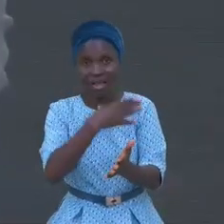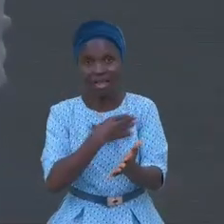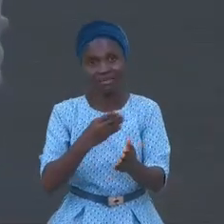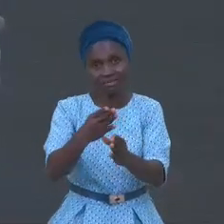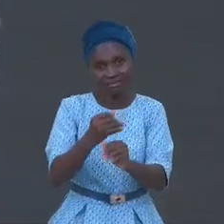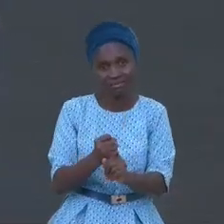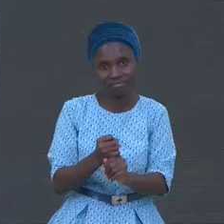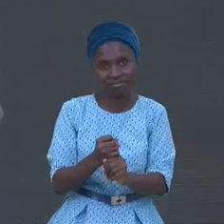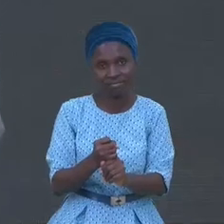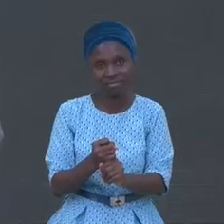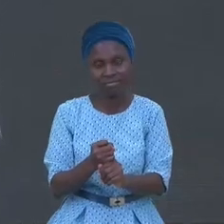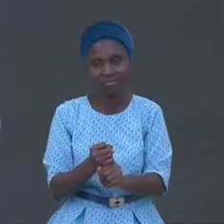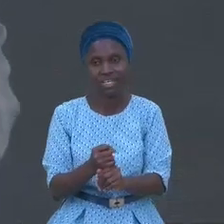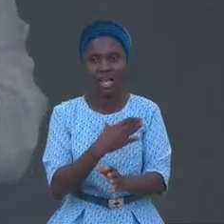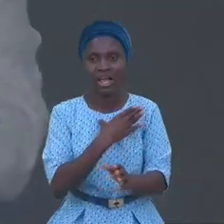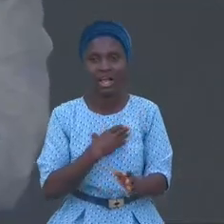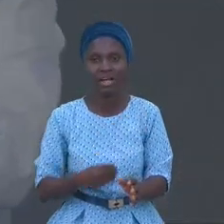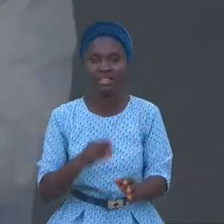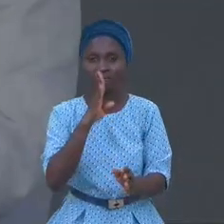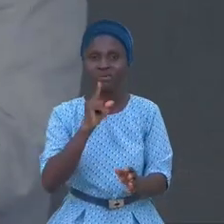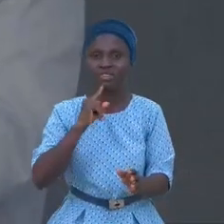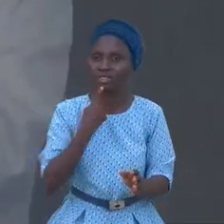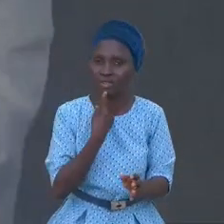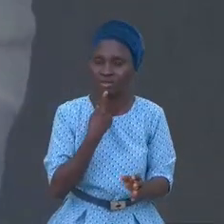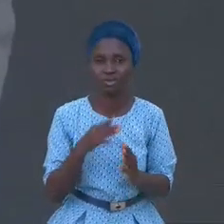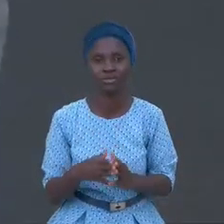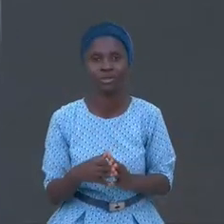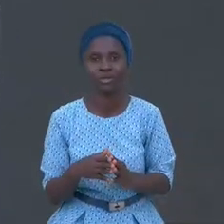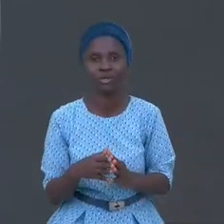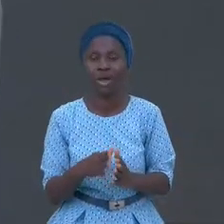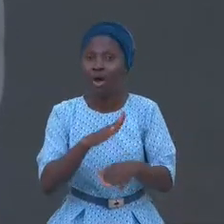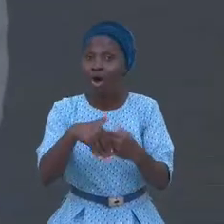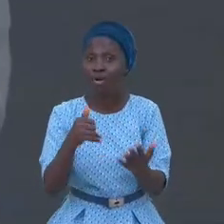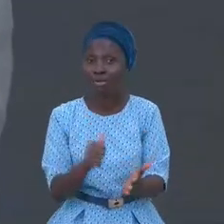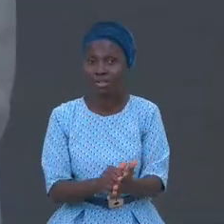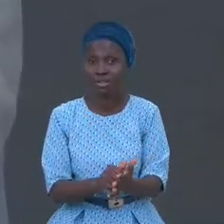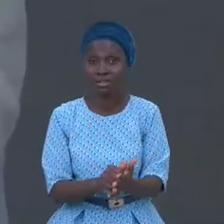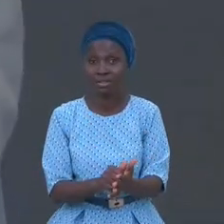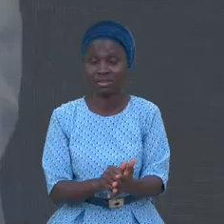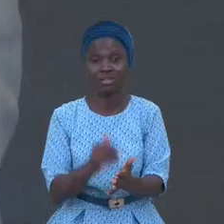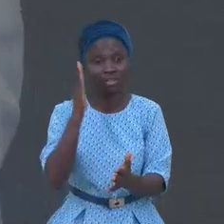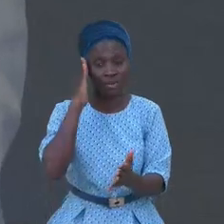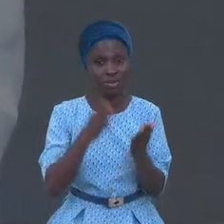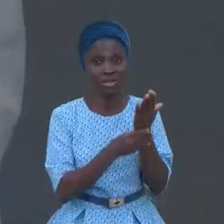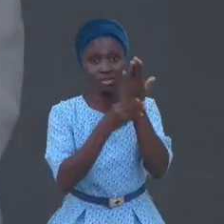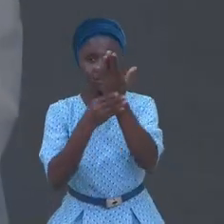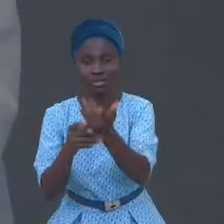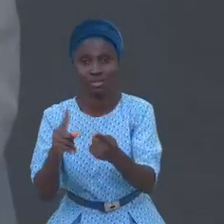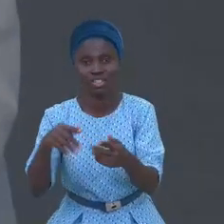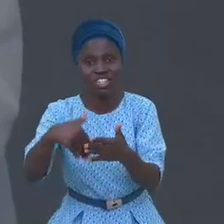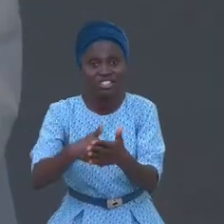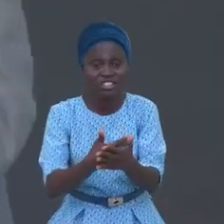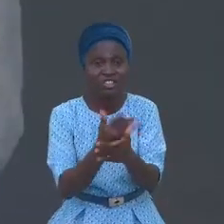gagne. Et sois fervent dans la vie. Tout cela va t'amener à une